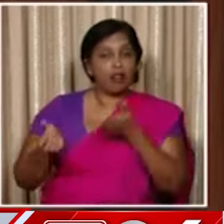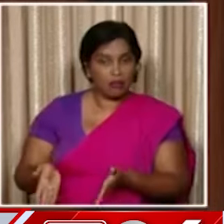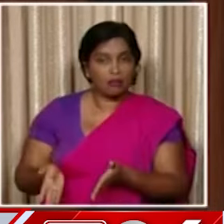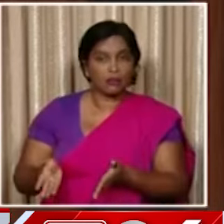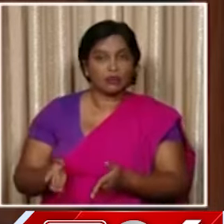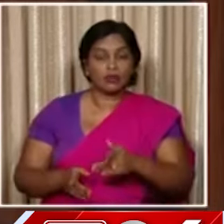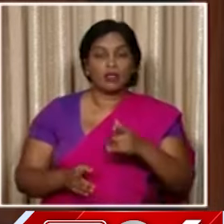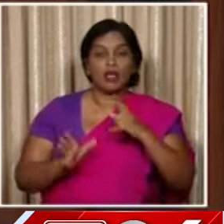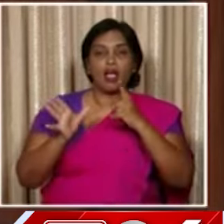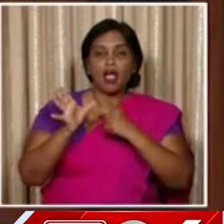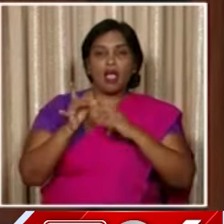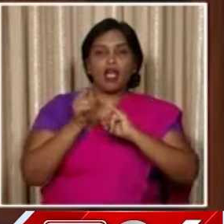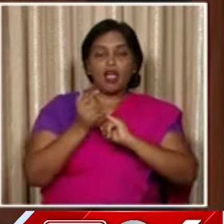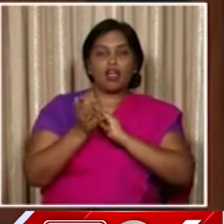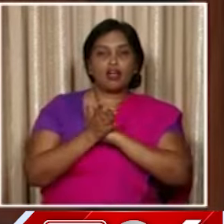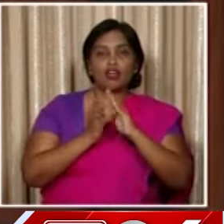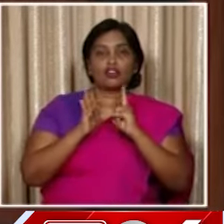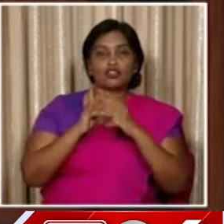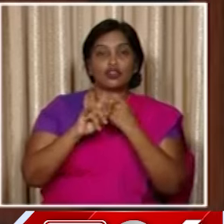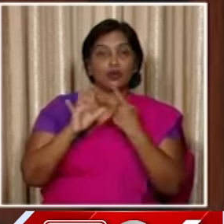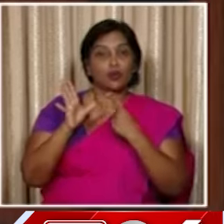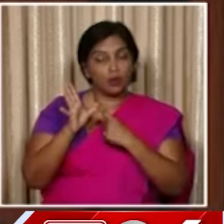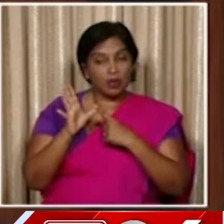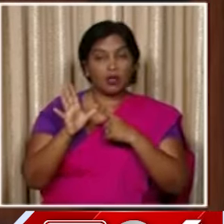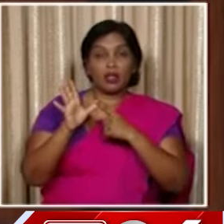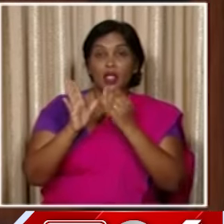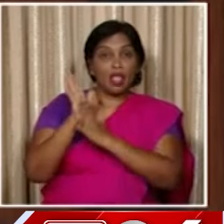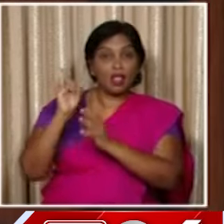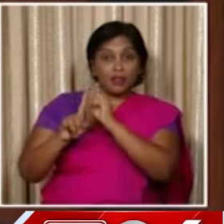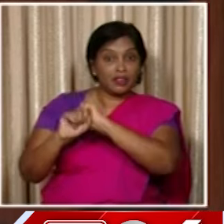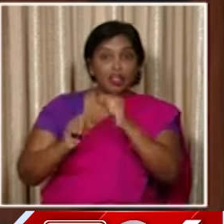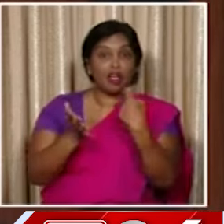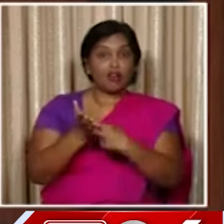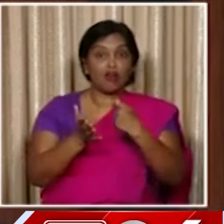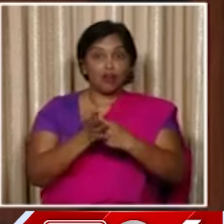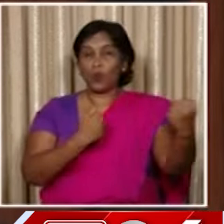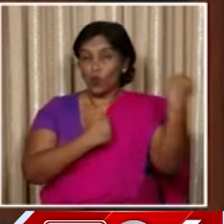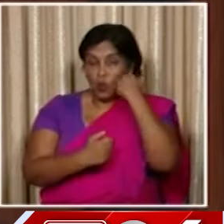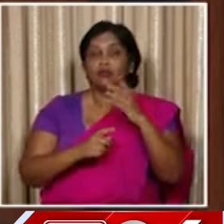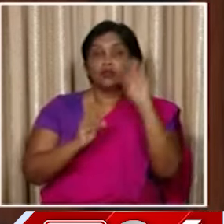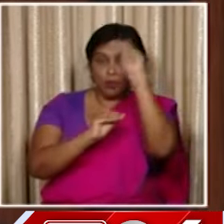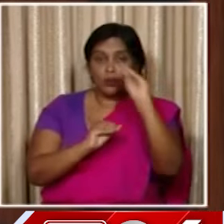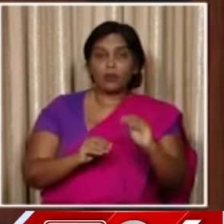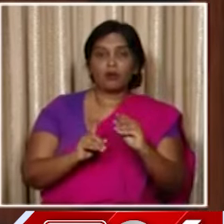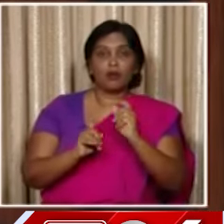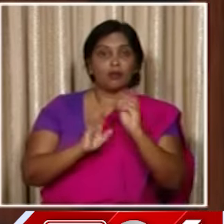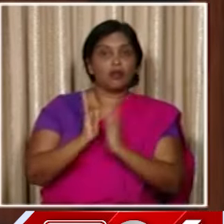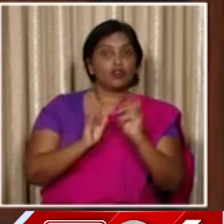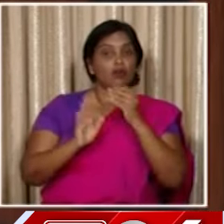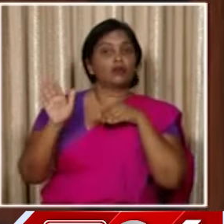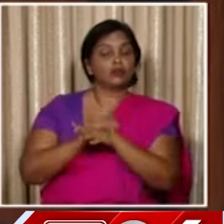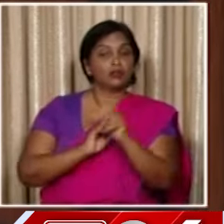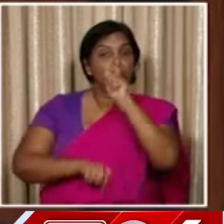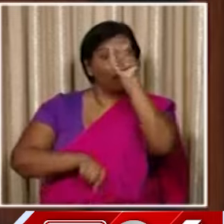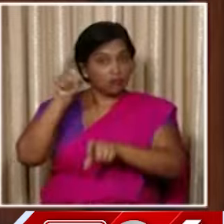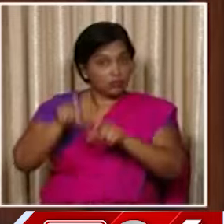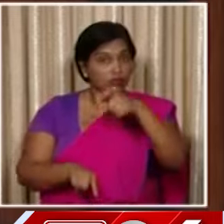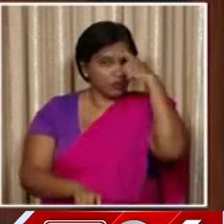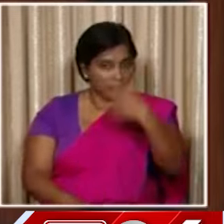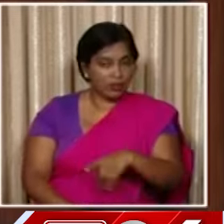පාර්ලිමේන්තුවේ. අශෝක ප්‍රියන්ත රාජ්‍යමැතිතුමා නැත්තම් මේ රෝහිත අබේගුණවර්ධන කියන මන්ත්‍රීවරයා මට පහර දෙනවා. මේකට අගමැතිතුමාගේ කාර්යාලයේ ඉන්න නිලධාරීන්